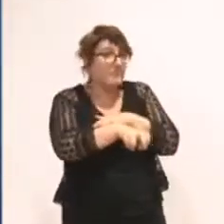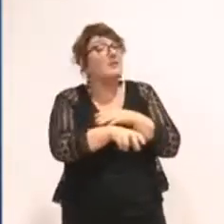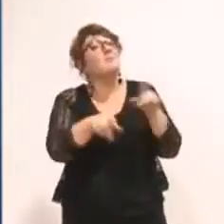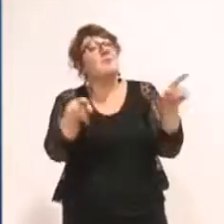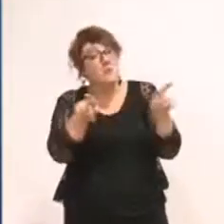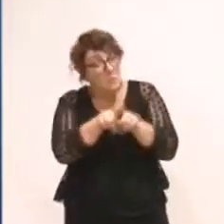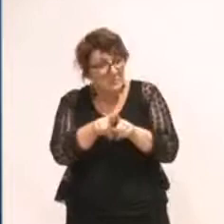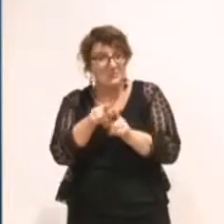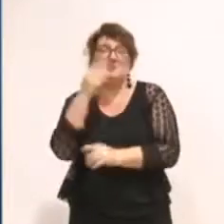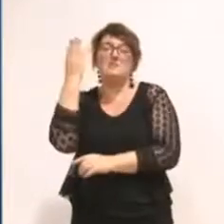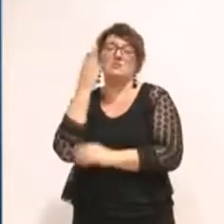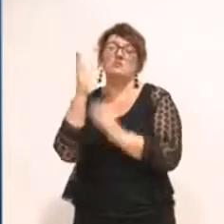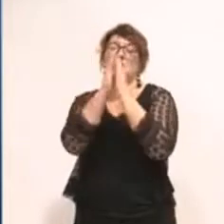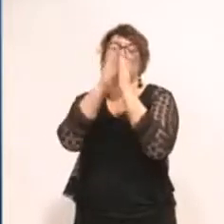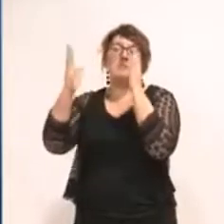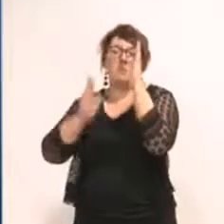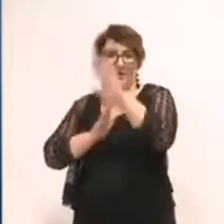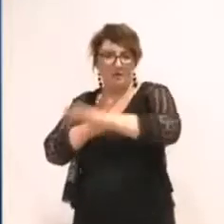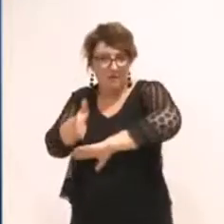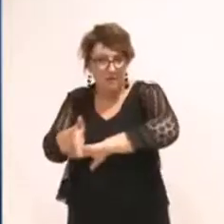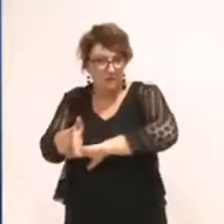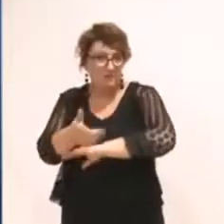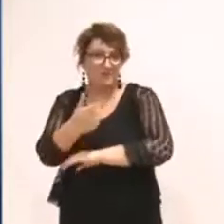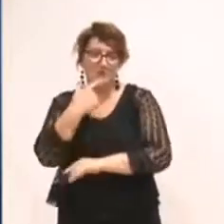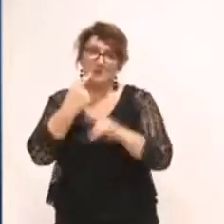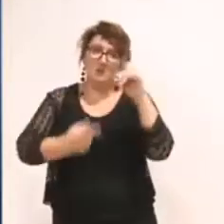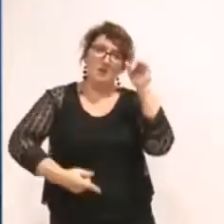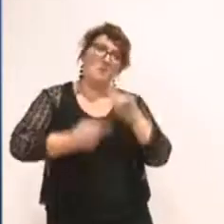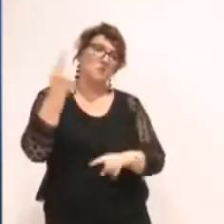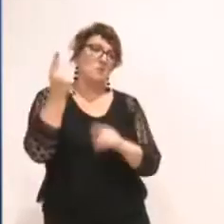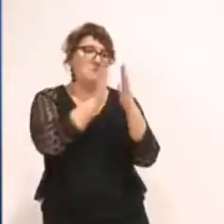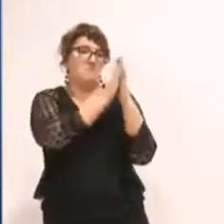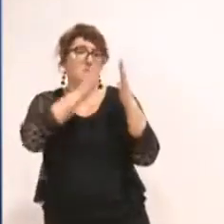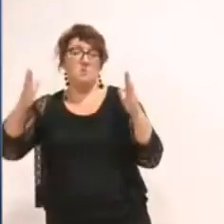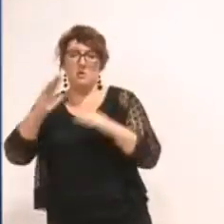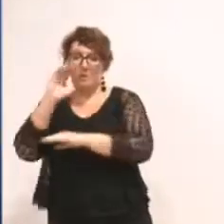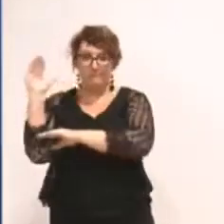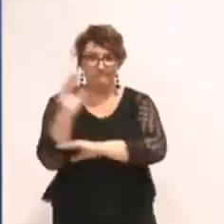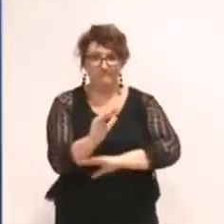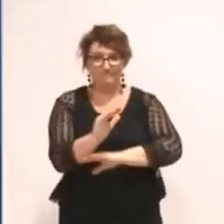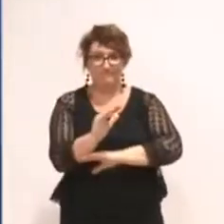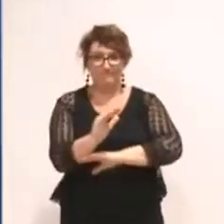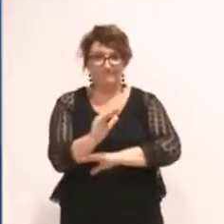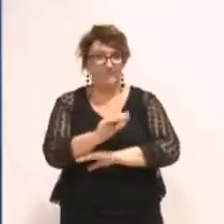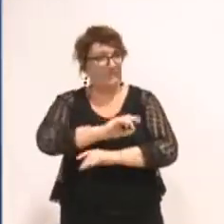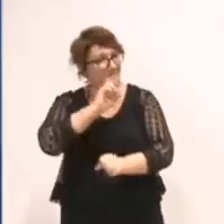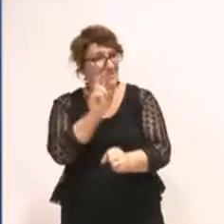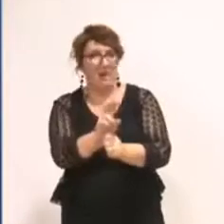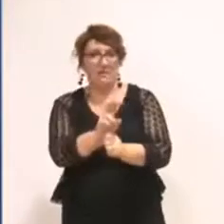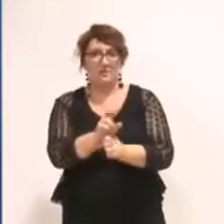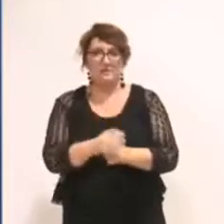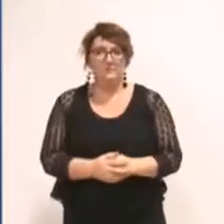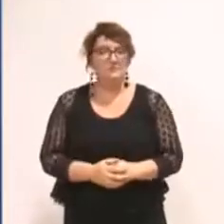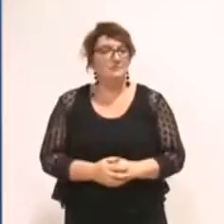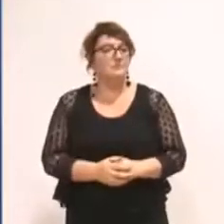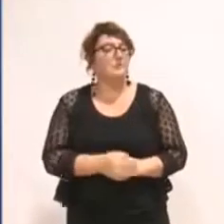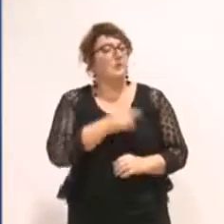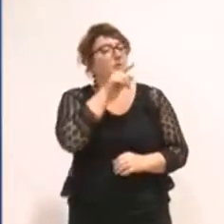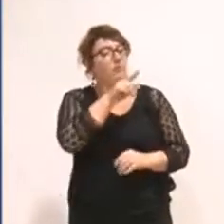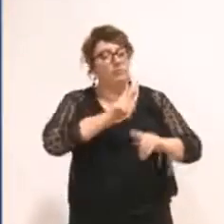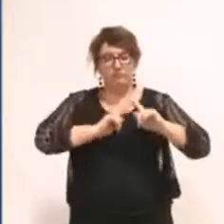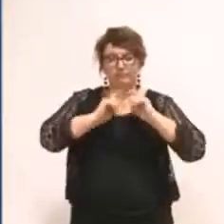les bibliothèques. Donc il faut absolument conserver cette bibliothèque Alliance. Vous lui avez attribué 14